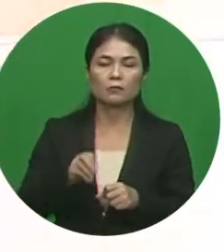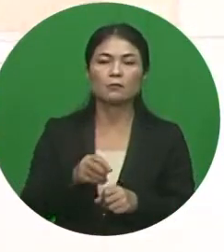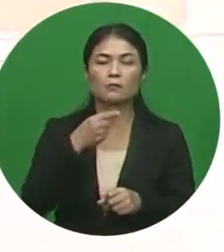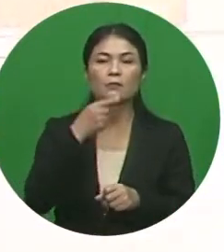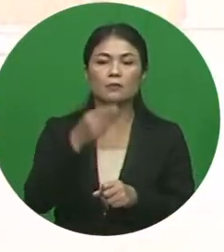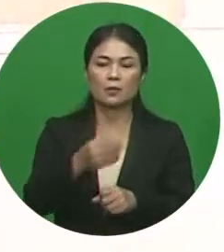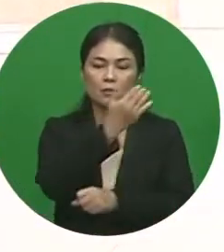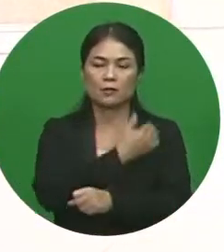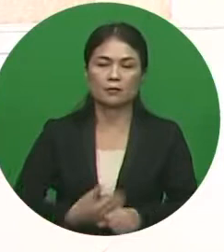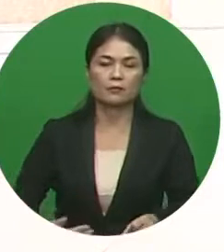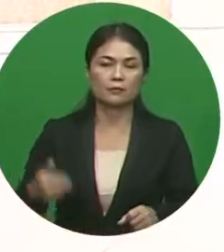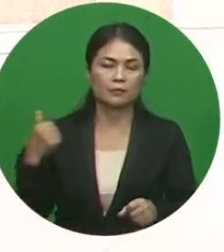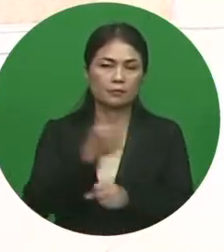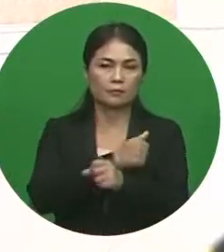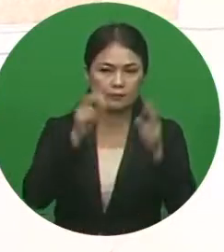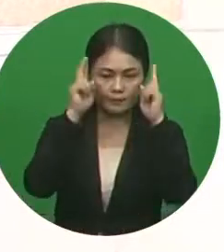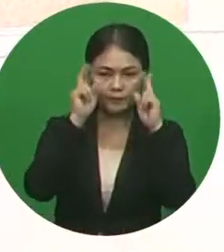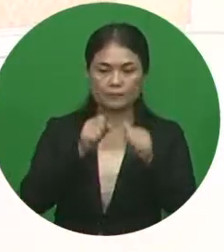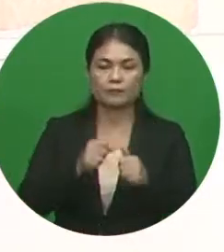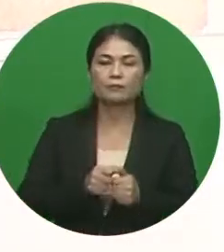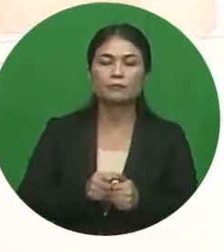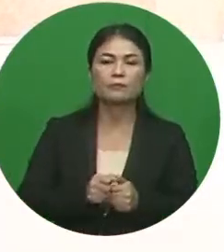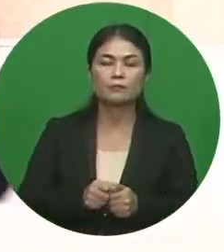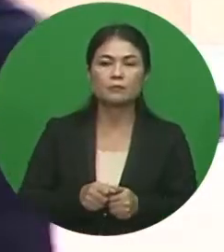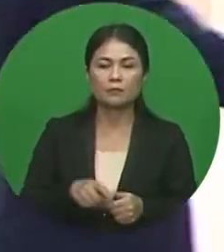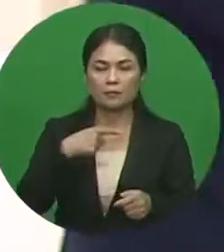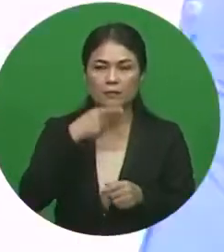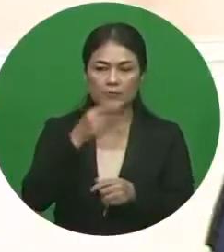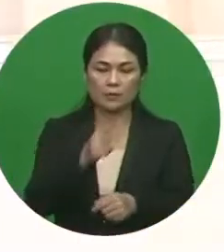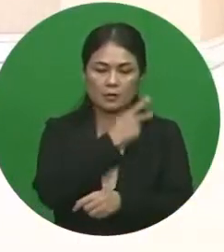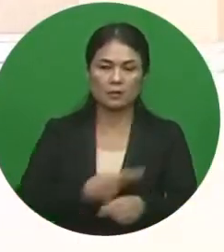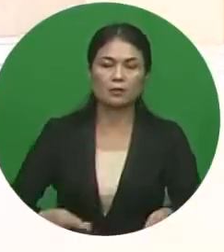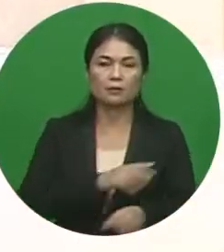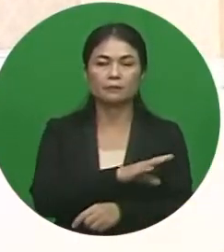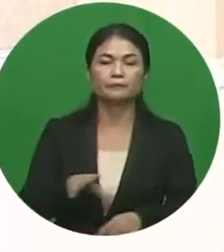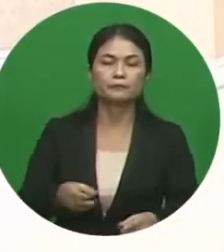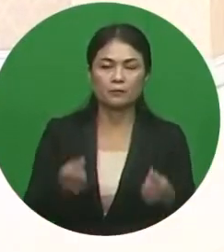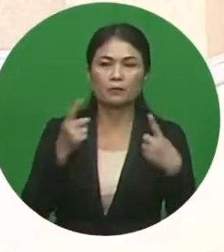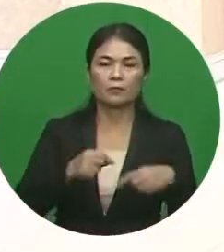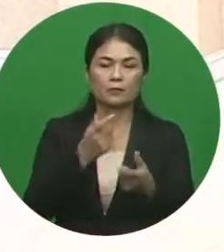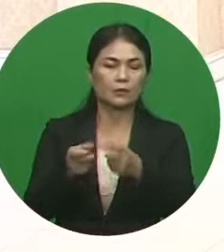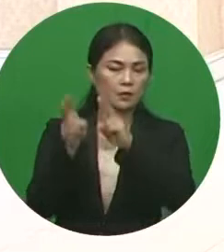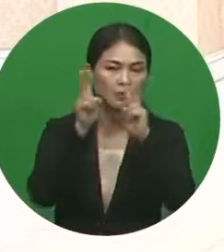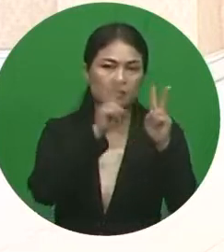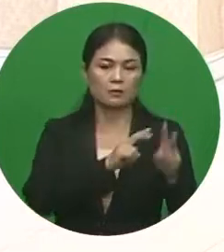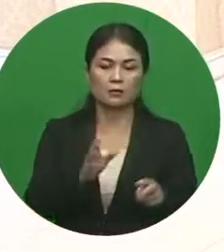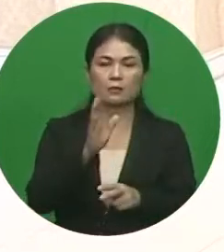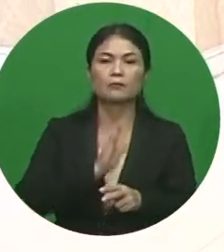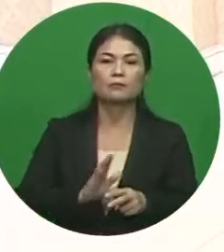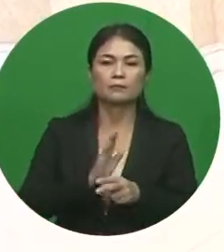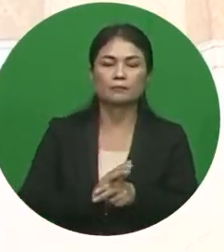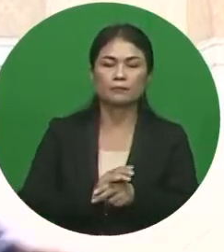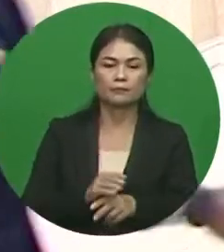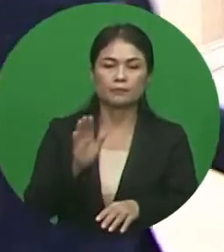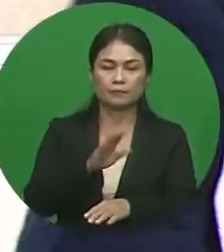រាបជូនសម្ដេចតេជោថាឯកឧត្តមធ្លាប់មកកាន់ព្រះរាជាណាចក្រកម្ពុជាហើយដំណើរទស្សនកិច្ចជាផ្លូវការរ